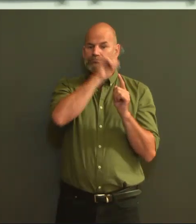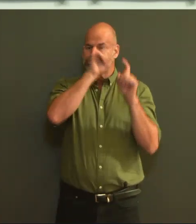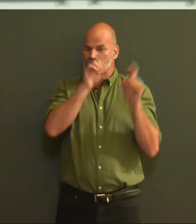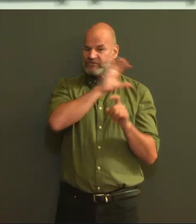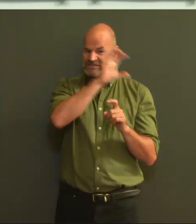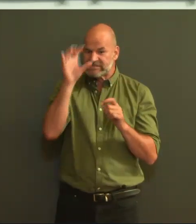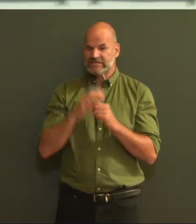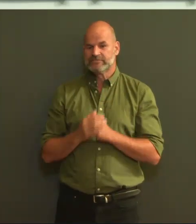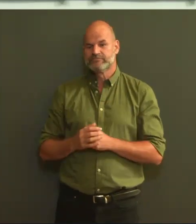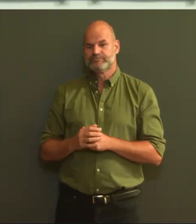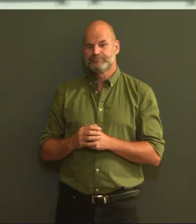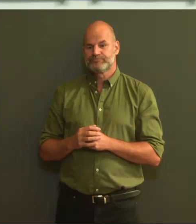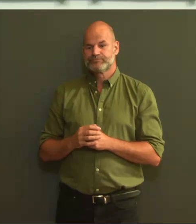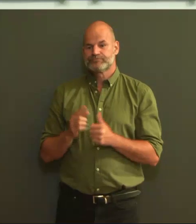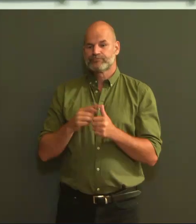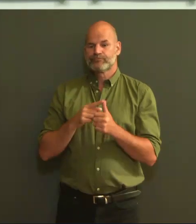en Luxemburg.